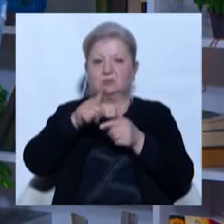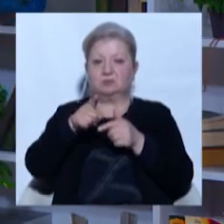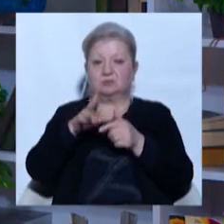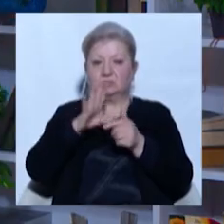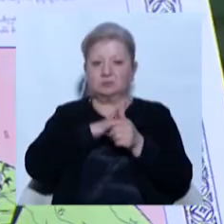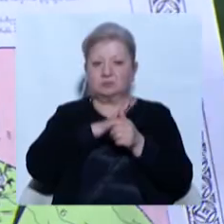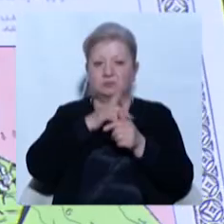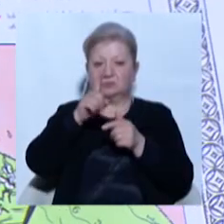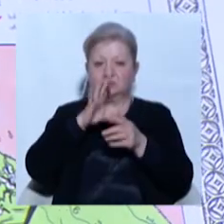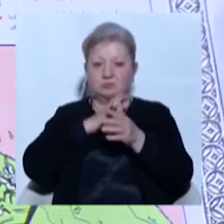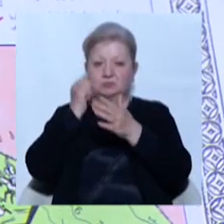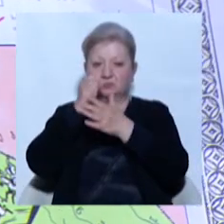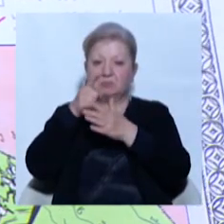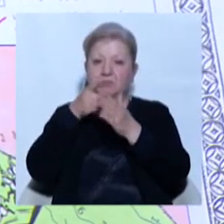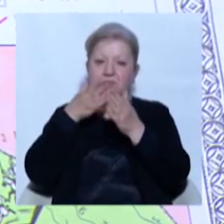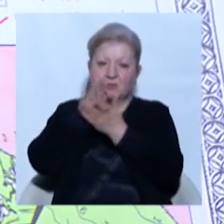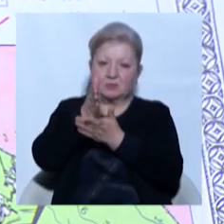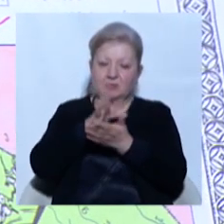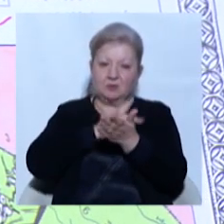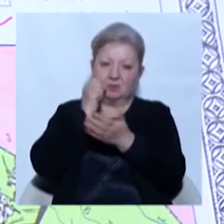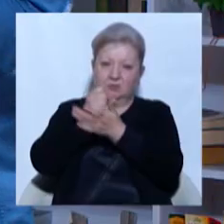პრაქტიკულად დარტყმის წინახაზე იყო. მაგრამ